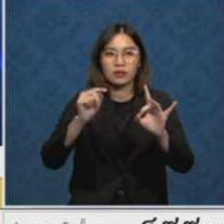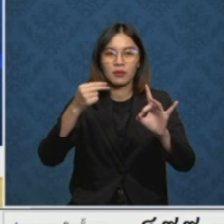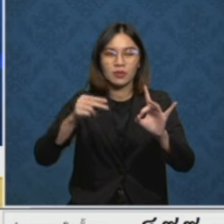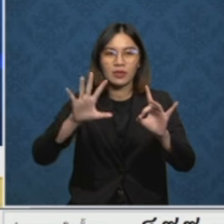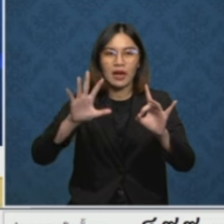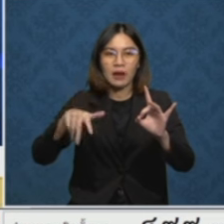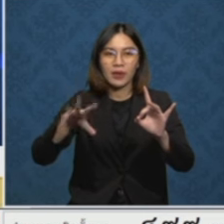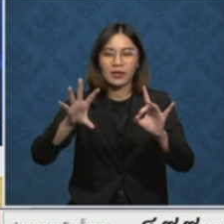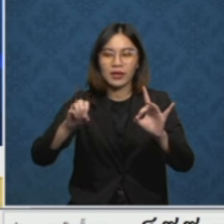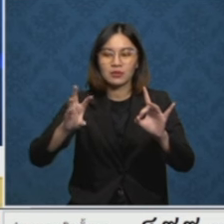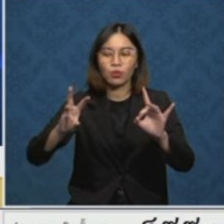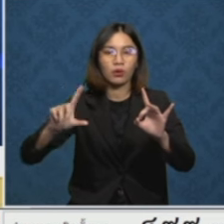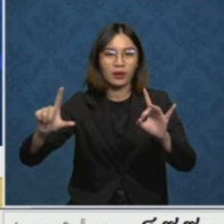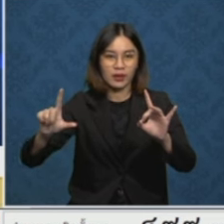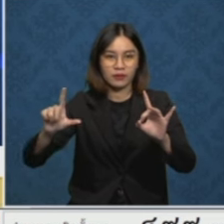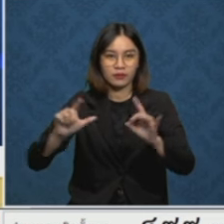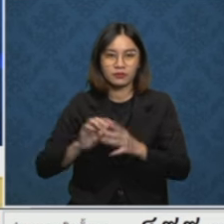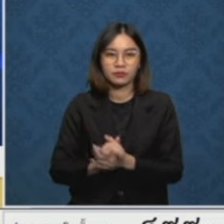815,056 ล้านบา